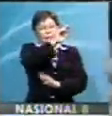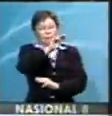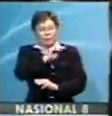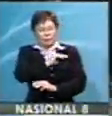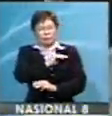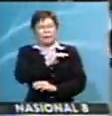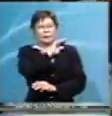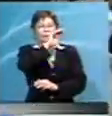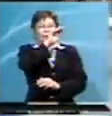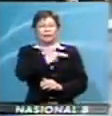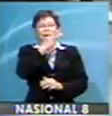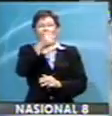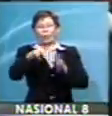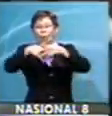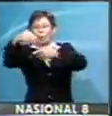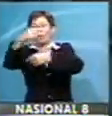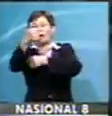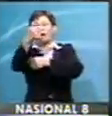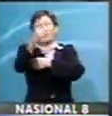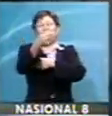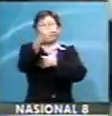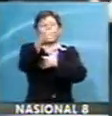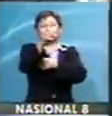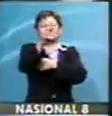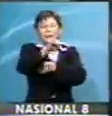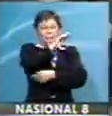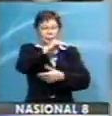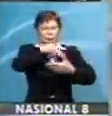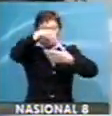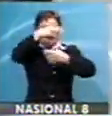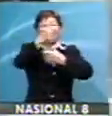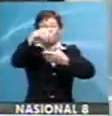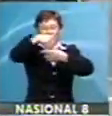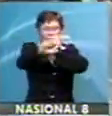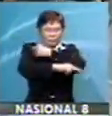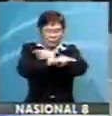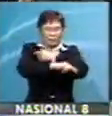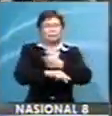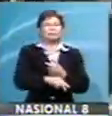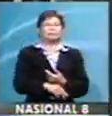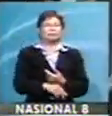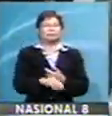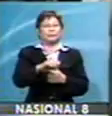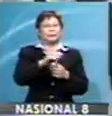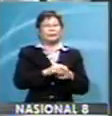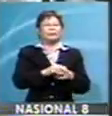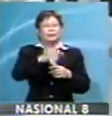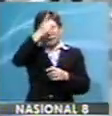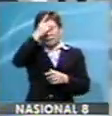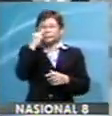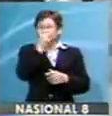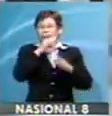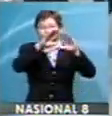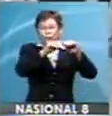antaranya menteri hal ehwal luar Abdul Hassan Mahmud Ali dan menteri hal ehwal dalam negeri asaduz zaman Khan Sheikh hasina dan Datuk Seri Najib akan